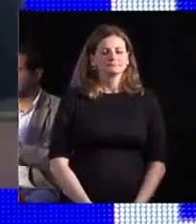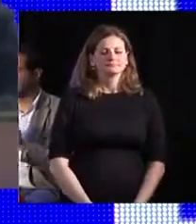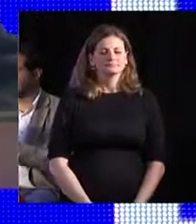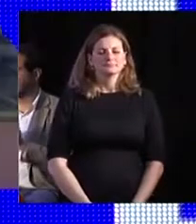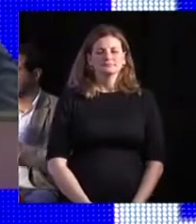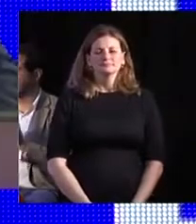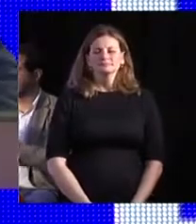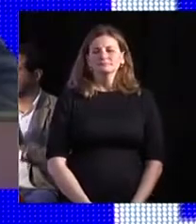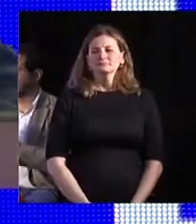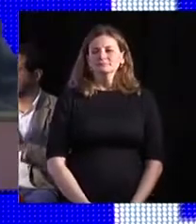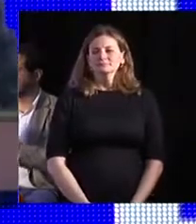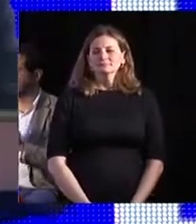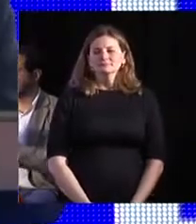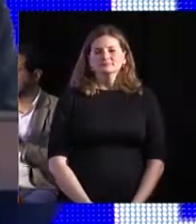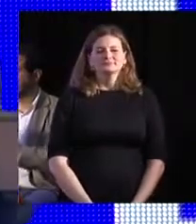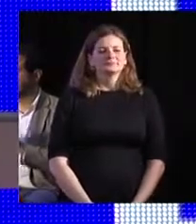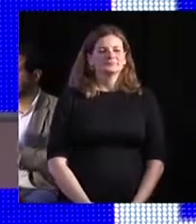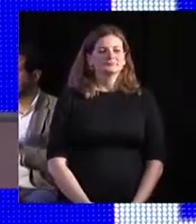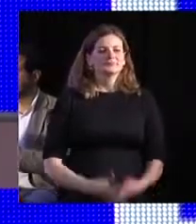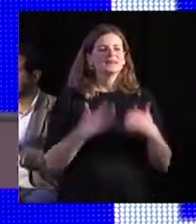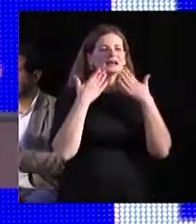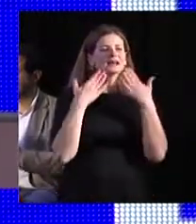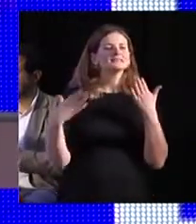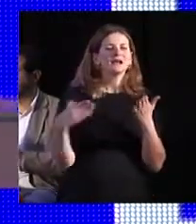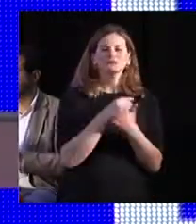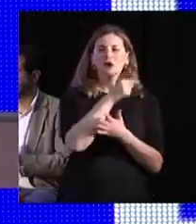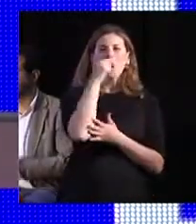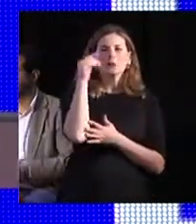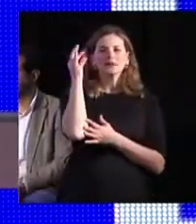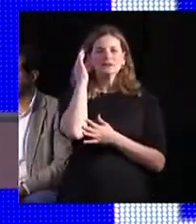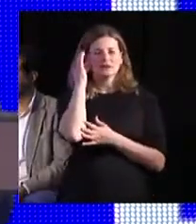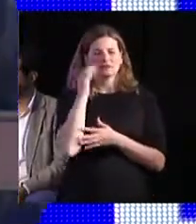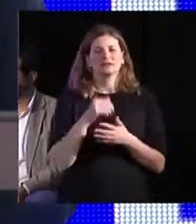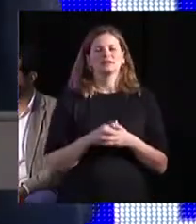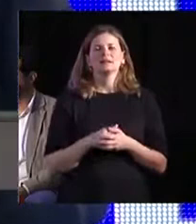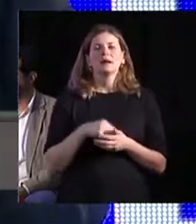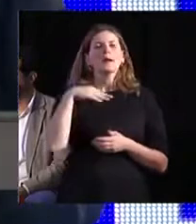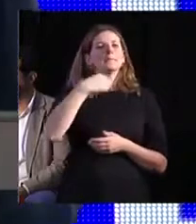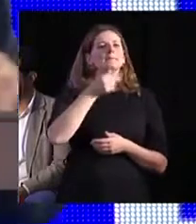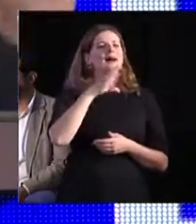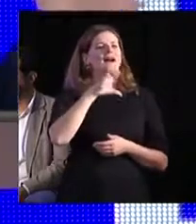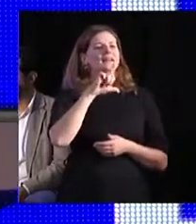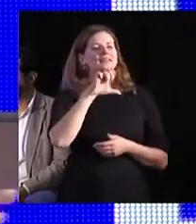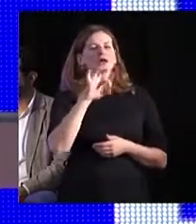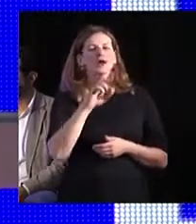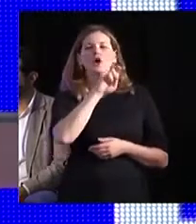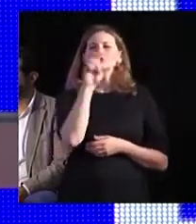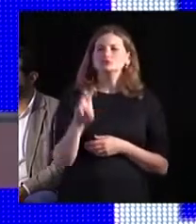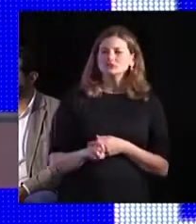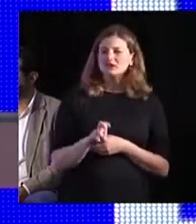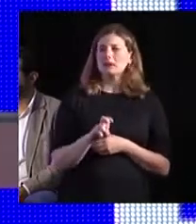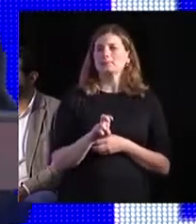Gràcies a tots els homes i dones, a l'Alicia, al Marcelo, al Josep,